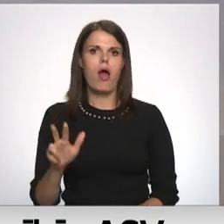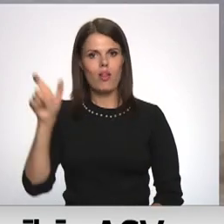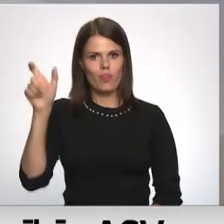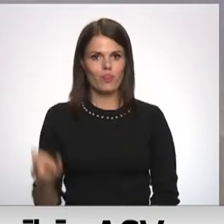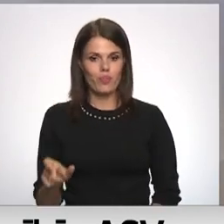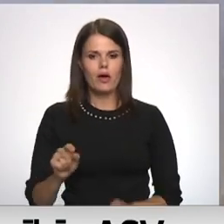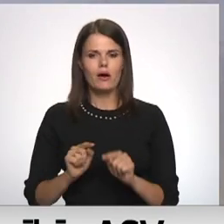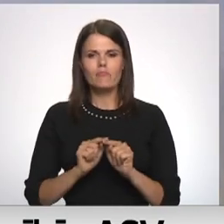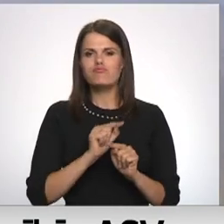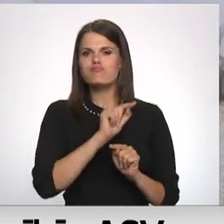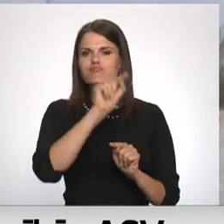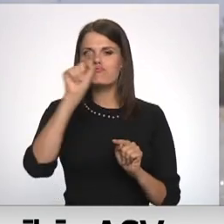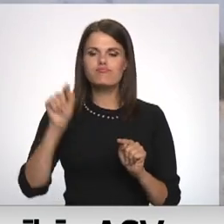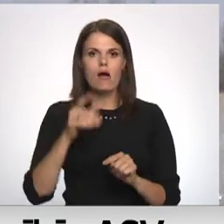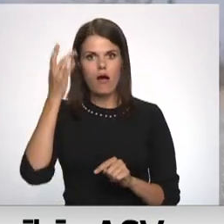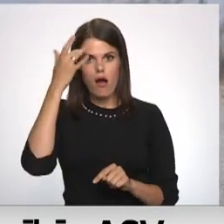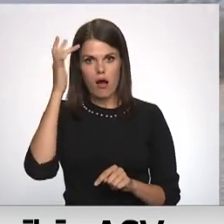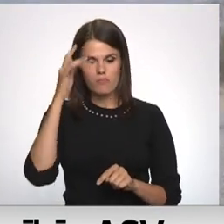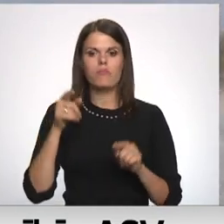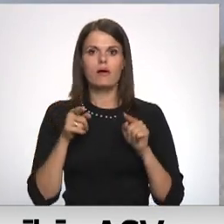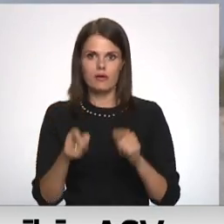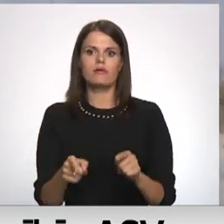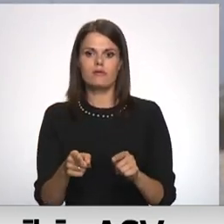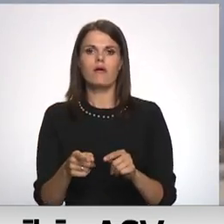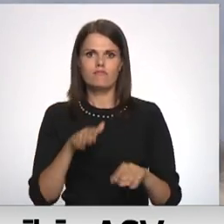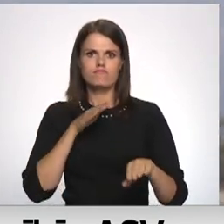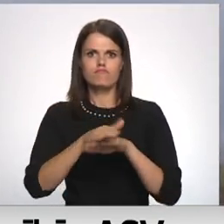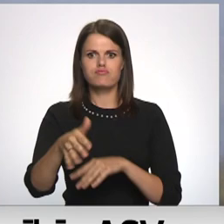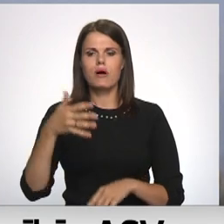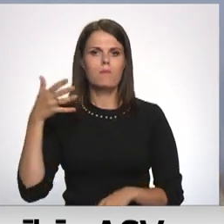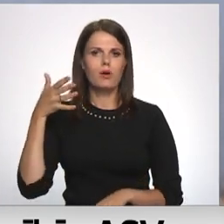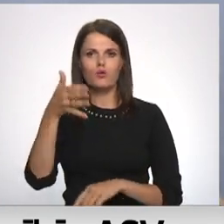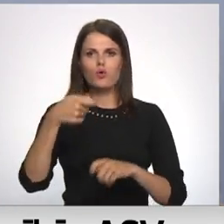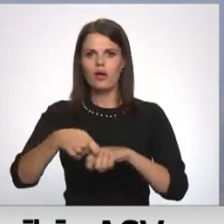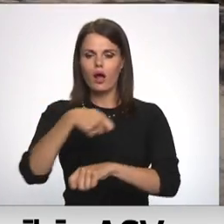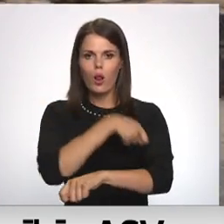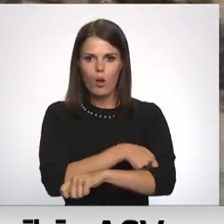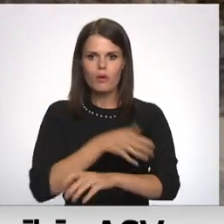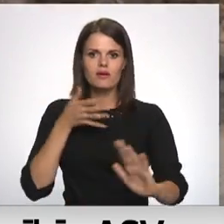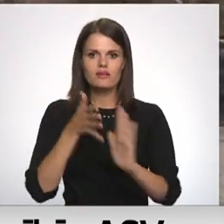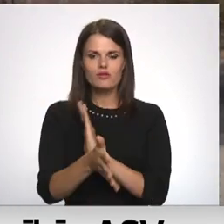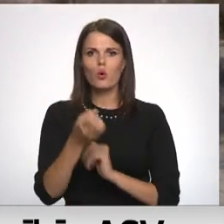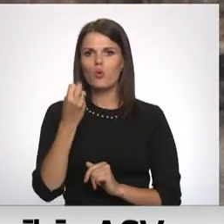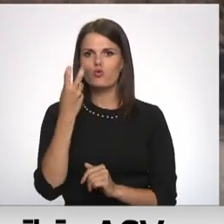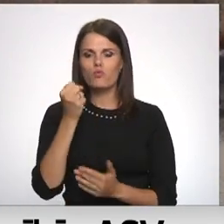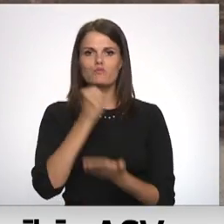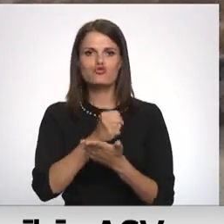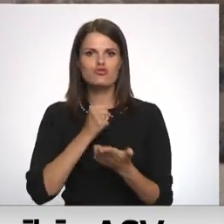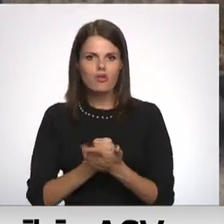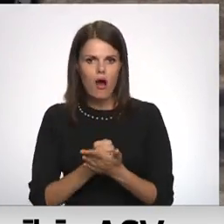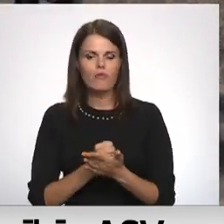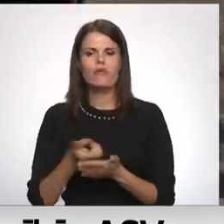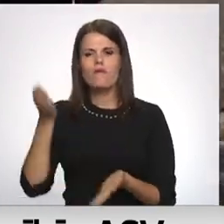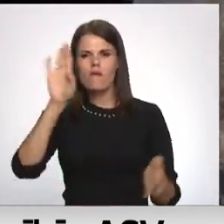Mērot ceļu pāri Amerikai, nozīmē būt gatavam pieveikt teju 5000 kilometru cauri 12 štatiem,